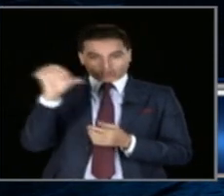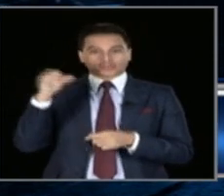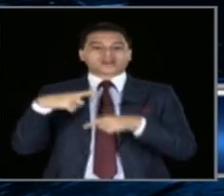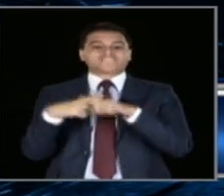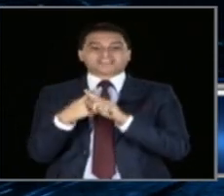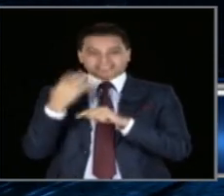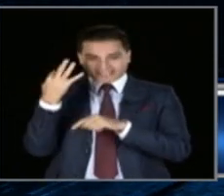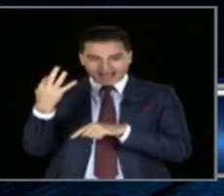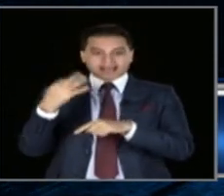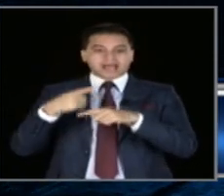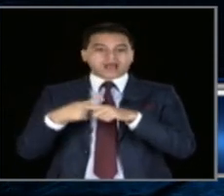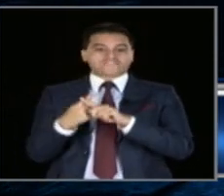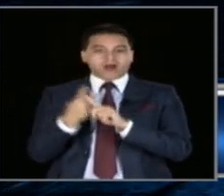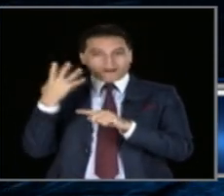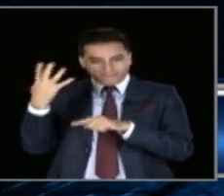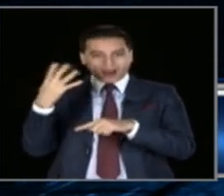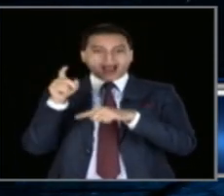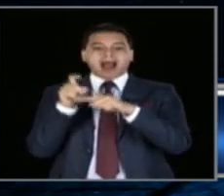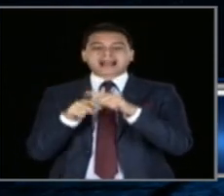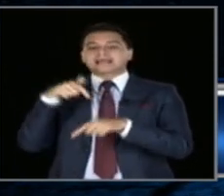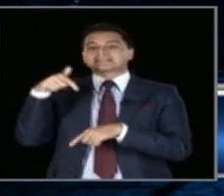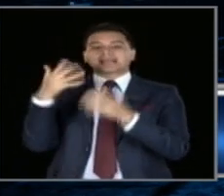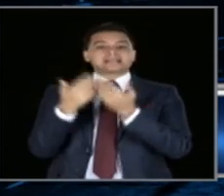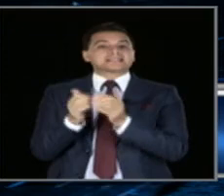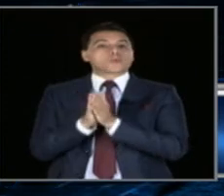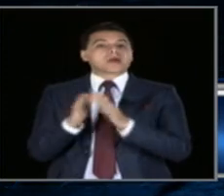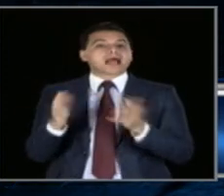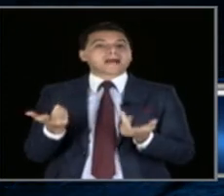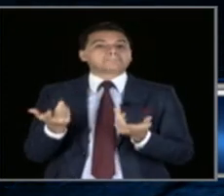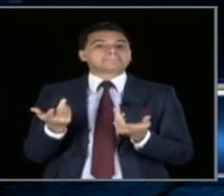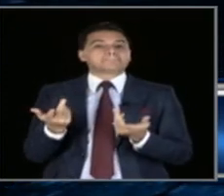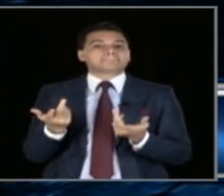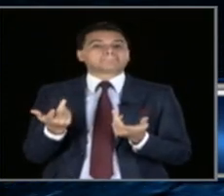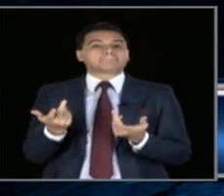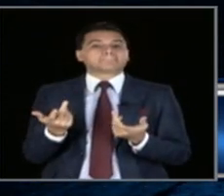19 في 3 في 4 على 6 يساوي كام؟